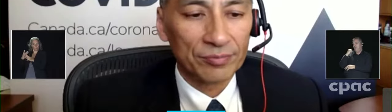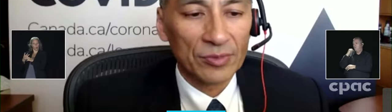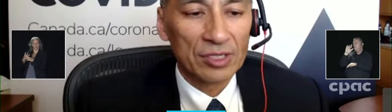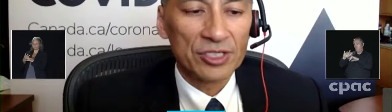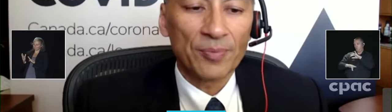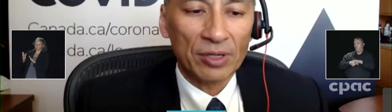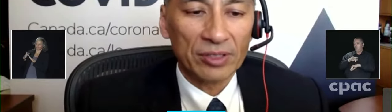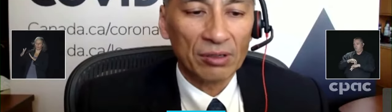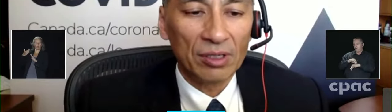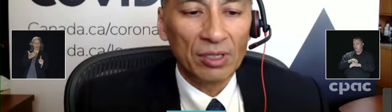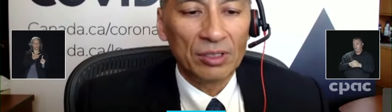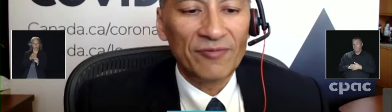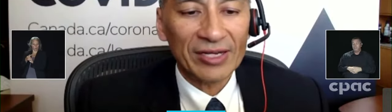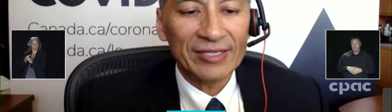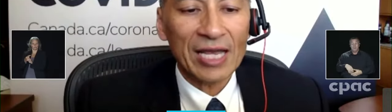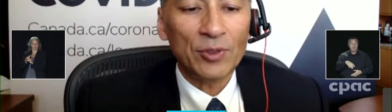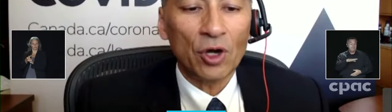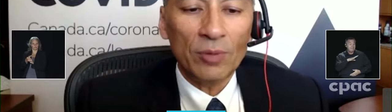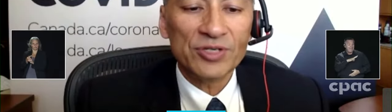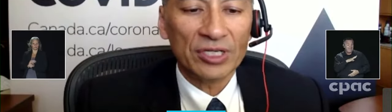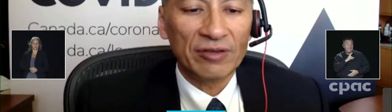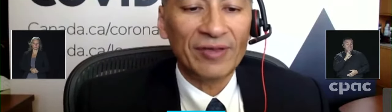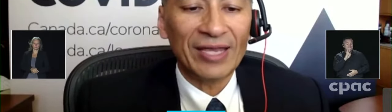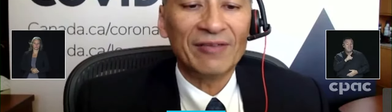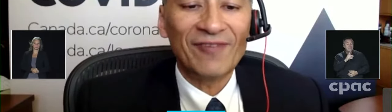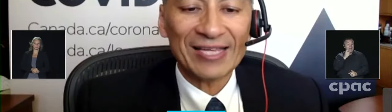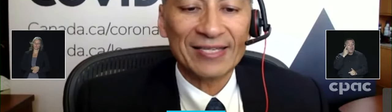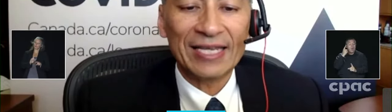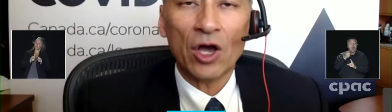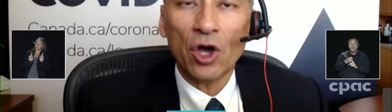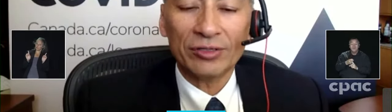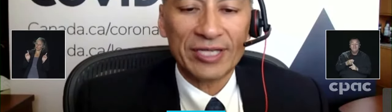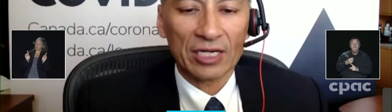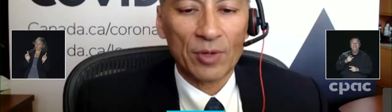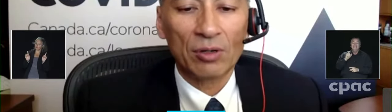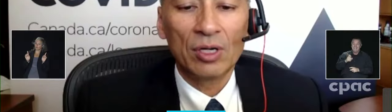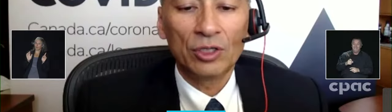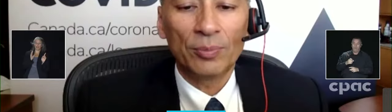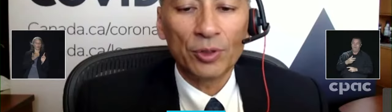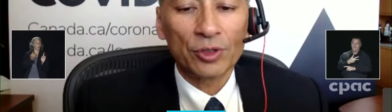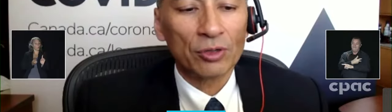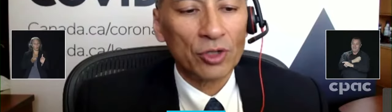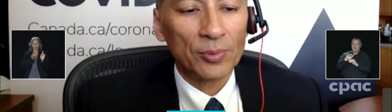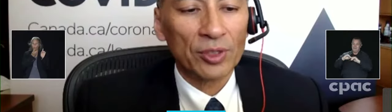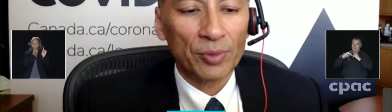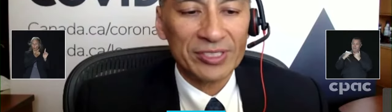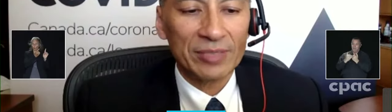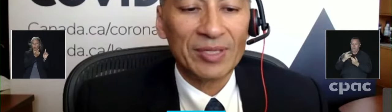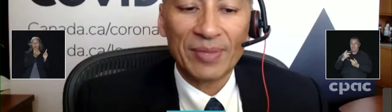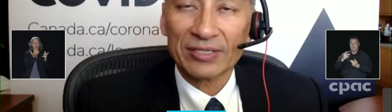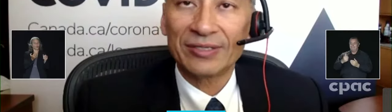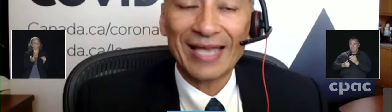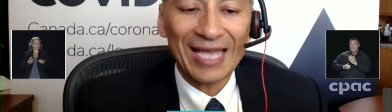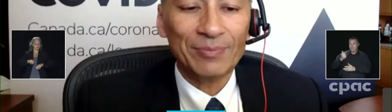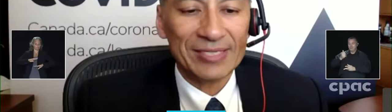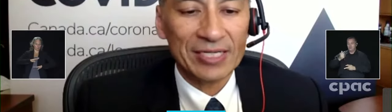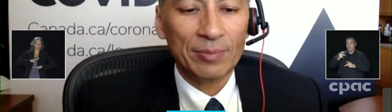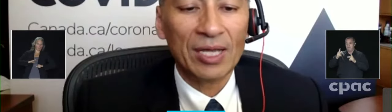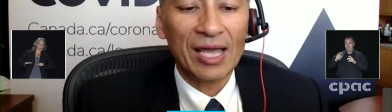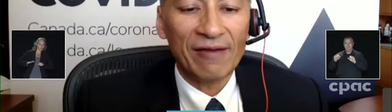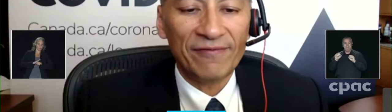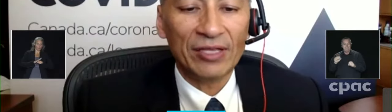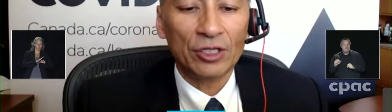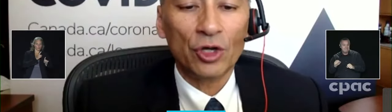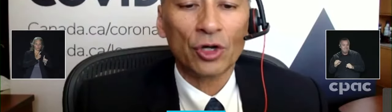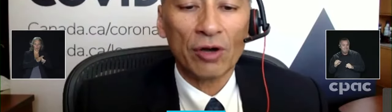monde. Cependant, le véritable objectif est de vacciner entièrement le plus grand nombre possible de personnes